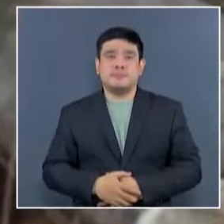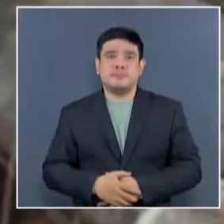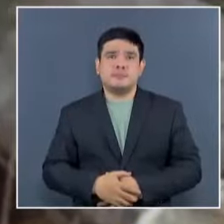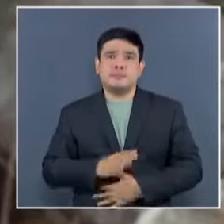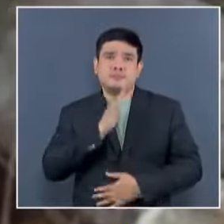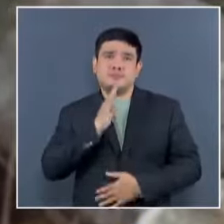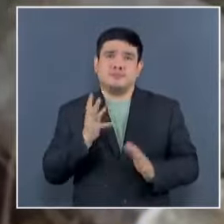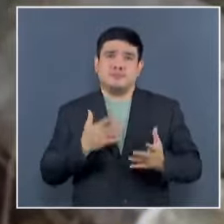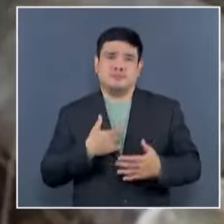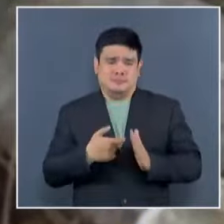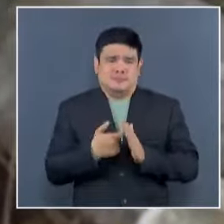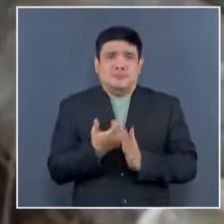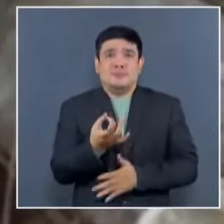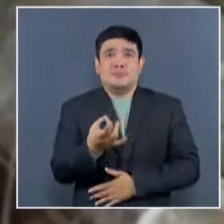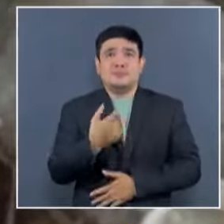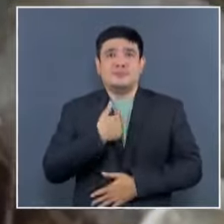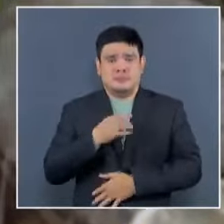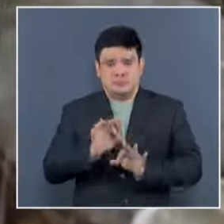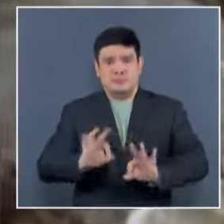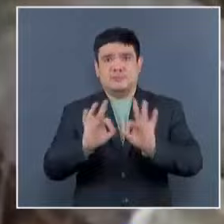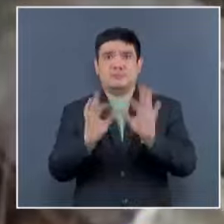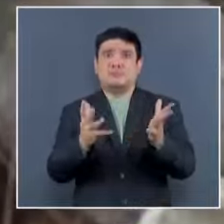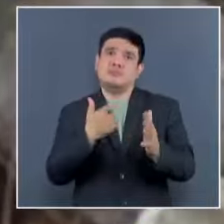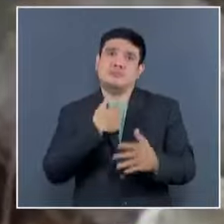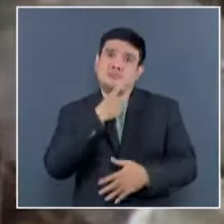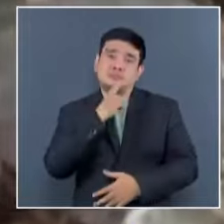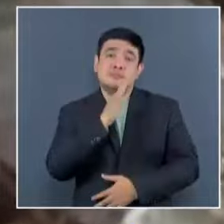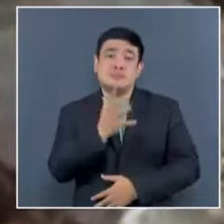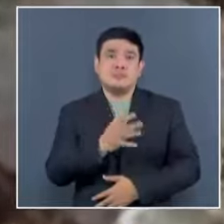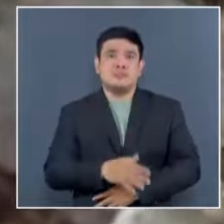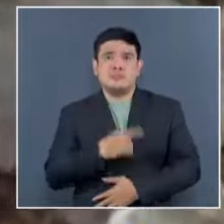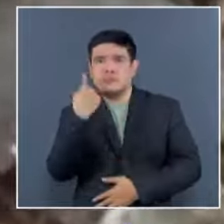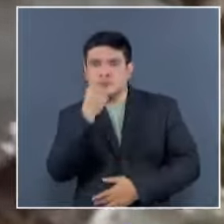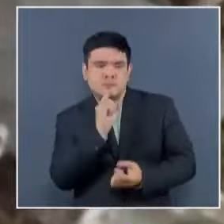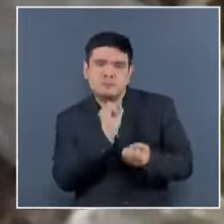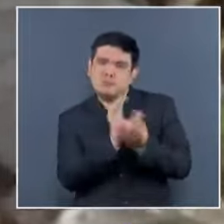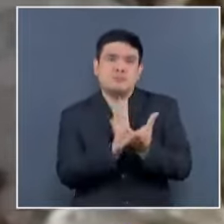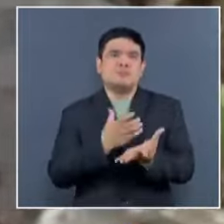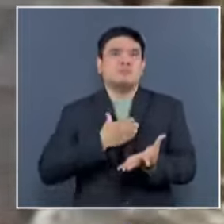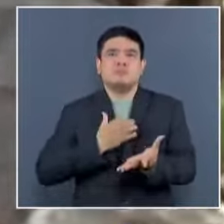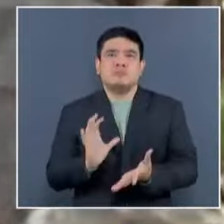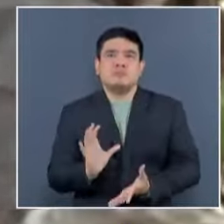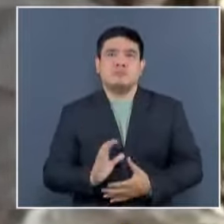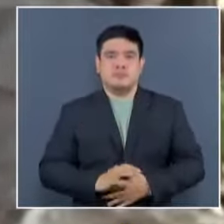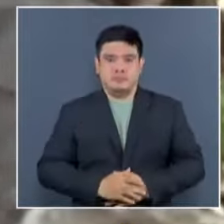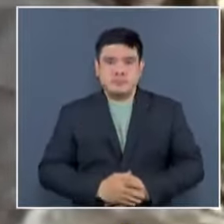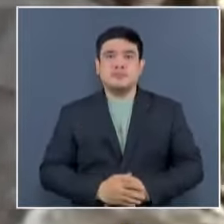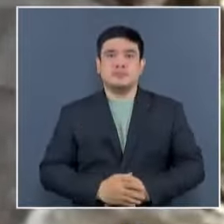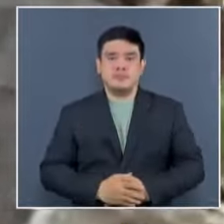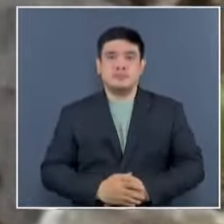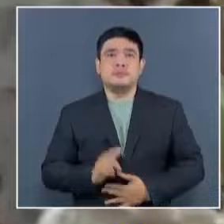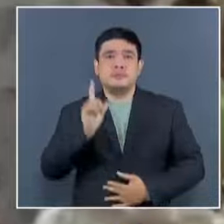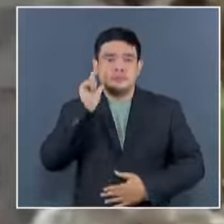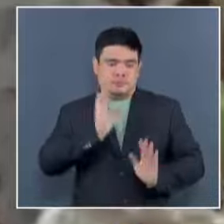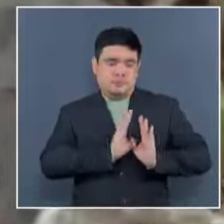ฉันไม่โกหกไม่มีเหตุผลต้องโกหกไม่มีความจำเป็นต้องโกหกแล้วก็ไม่มีใครอยากให้เกิดอุบัติเหตุจริงๆค่ะอยากให้คุณ